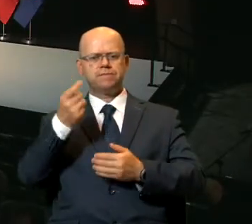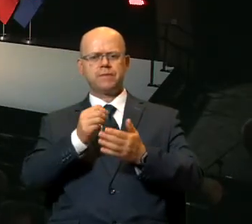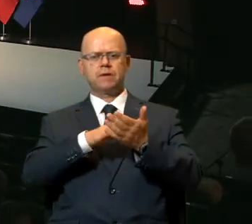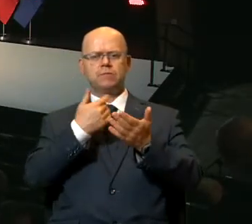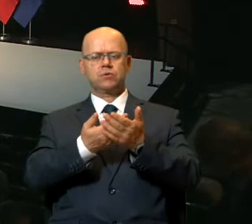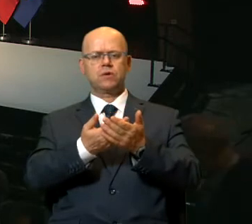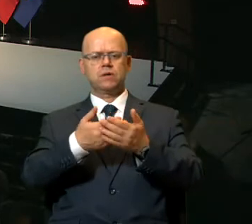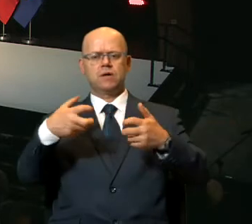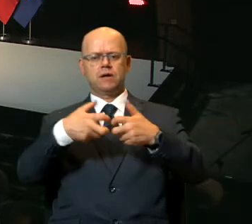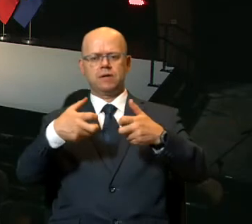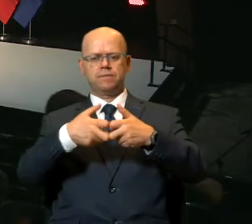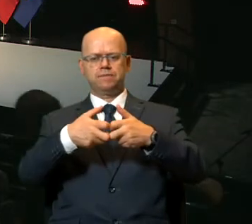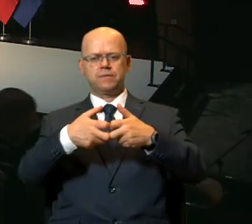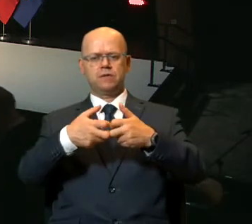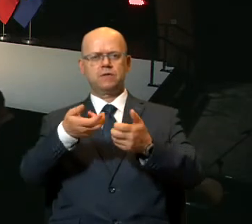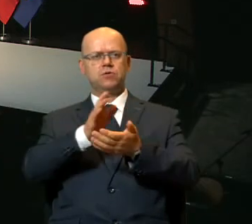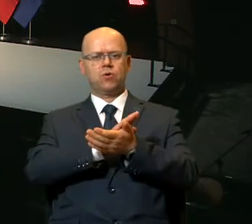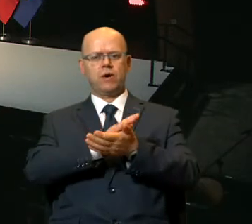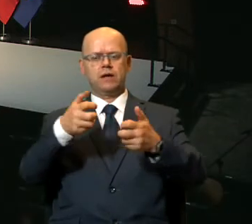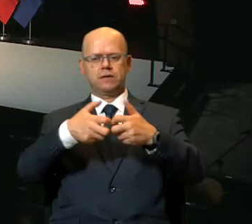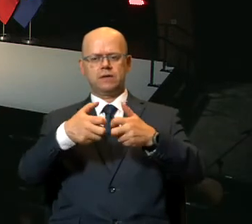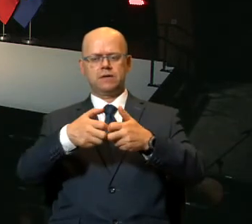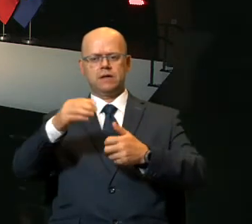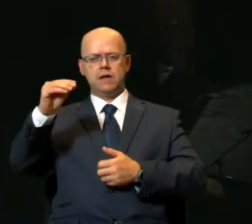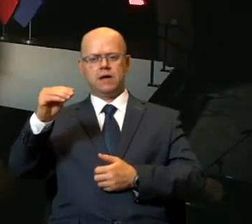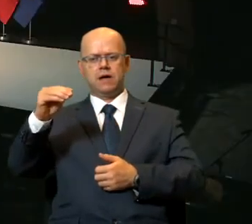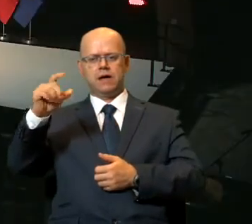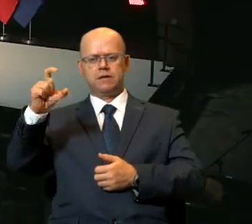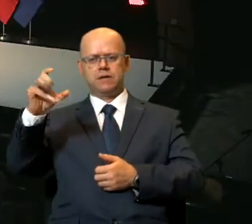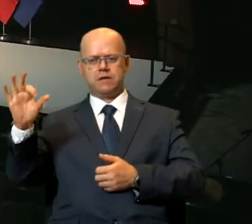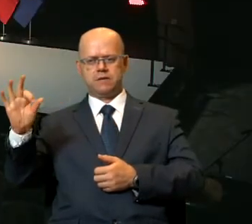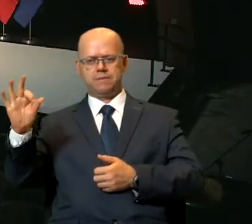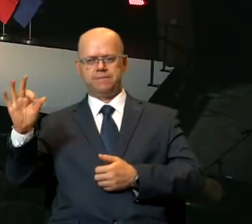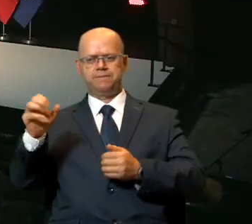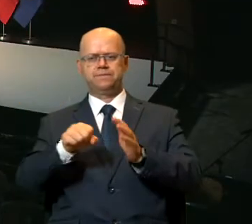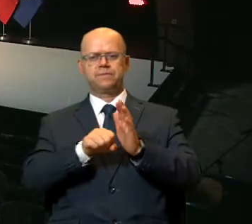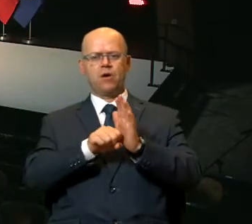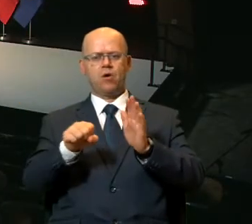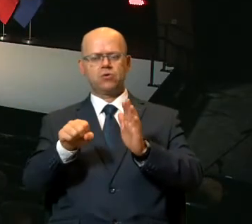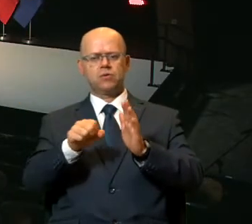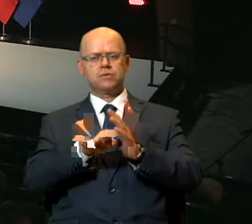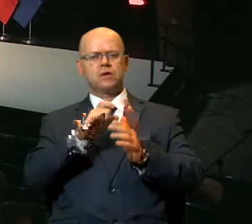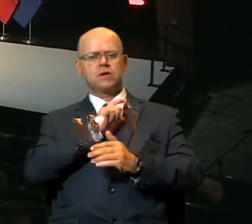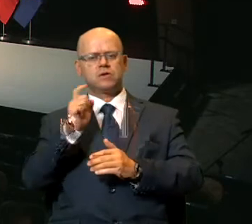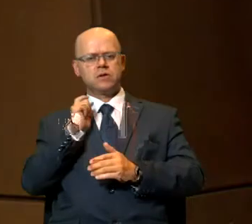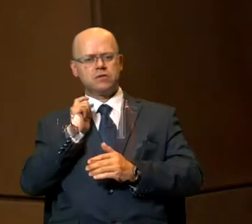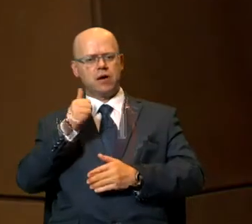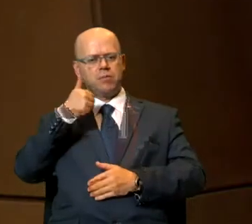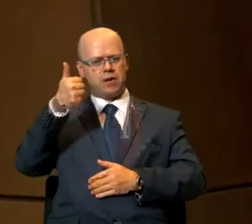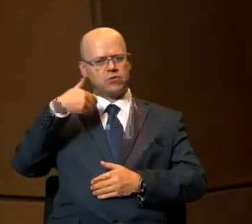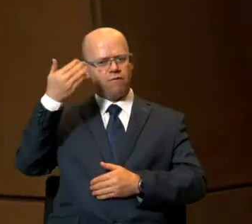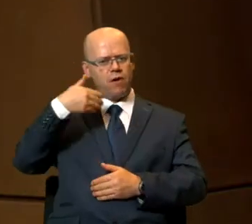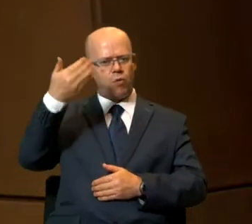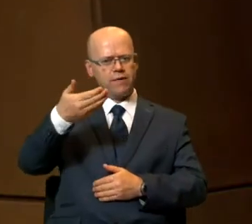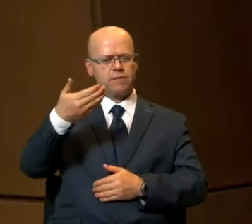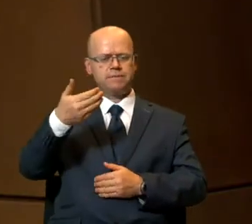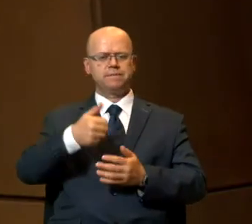stronie internetowej ECS-u. Tam znajdziecie wszystkie nagrania od księdza Bońskiego, pierwszego wystąpienia do